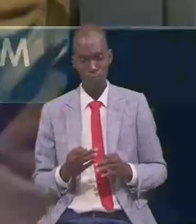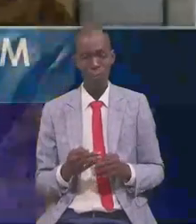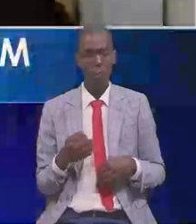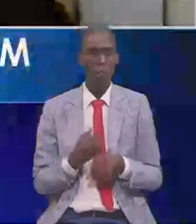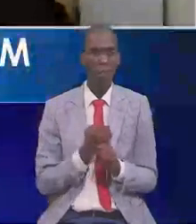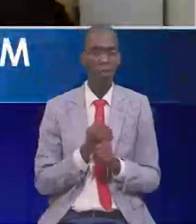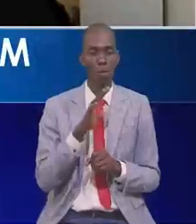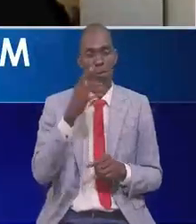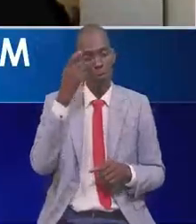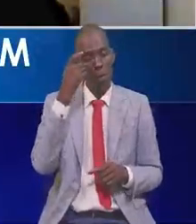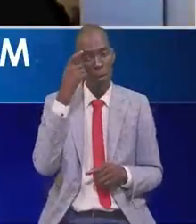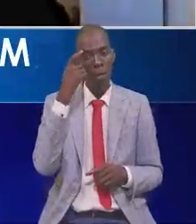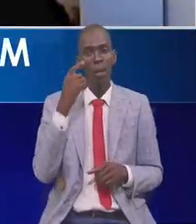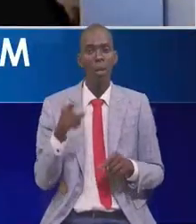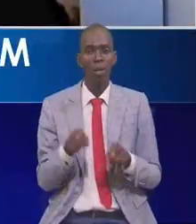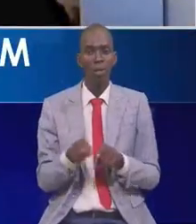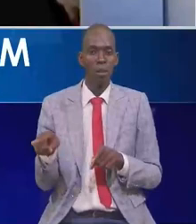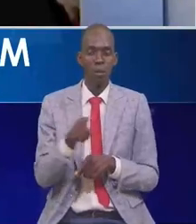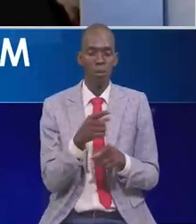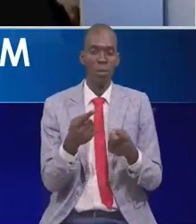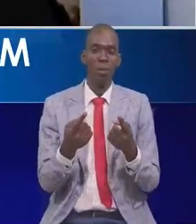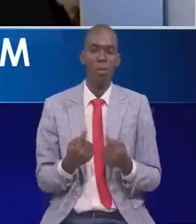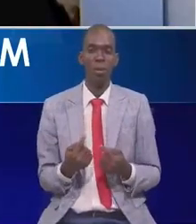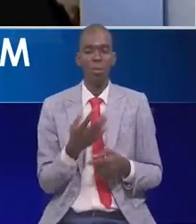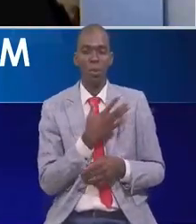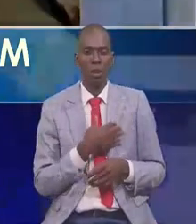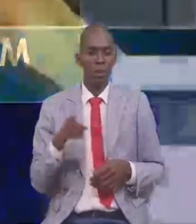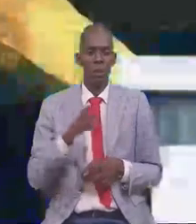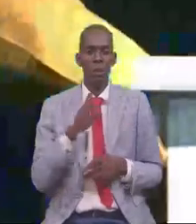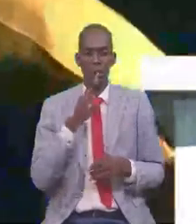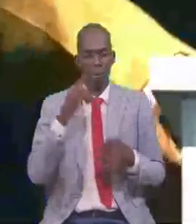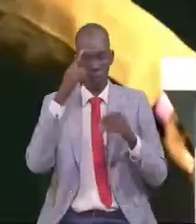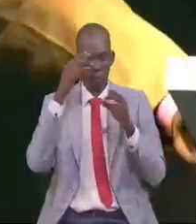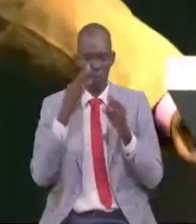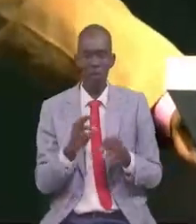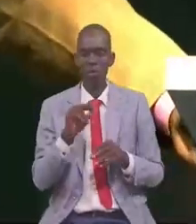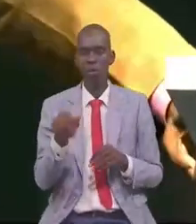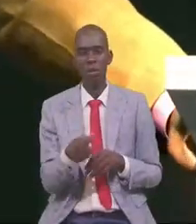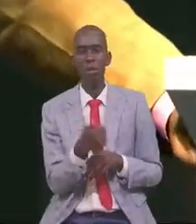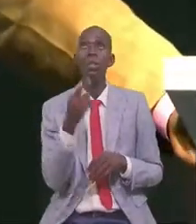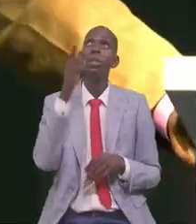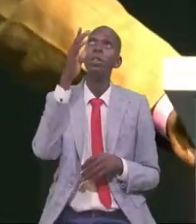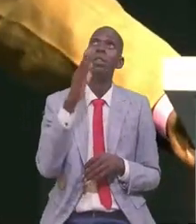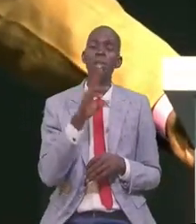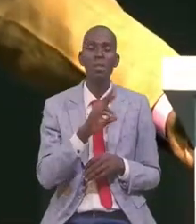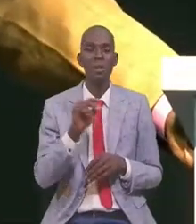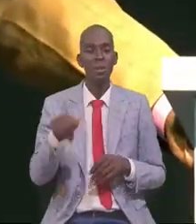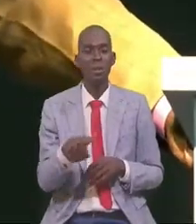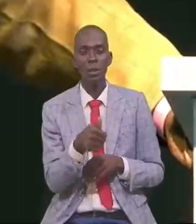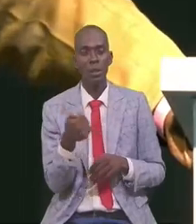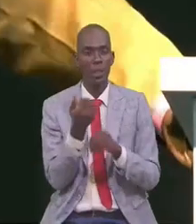décision, comme tu viens et tu es déterminé, aucun autre Dieu, aucun autre